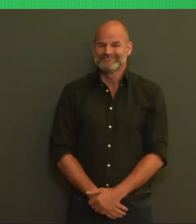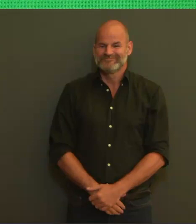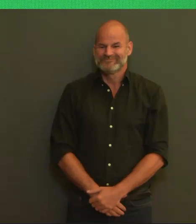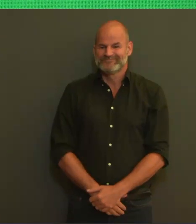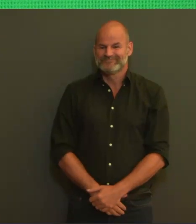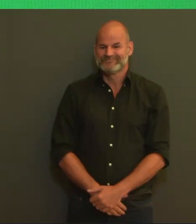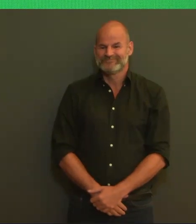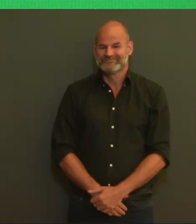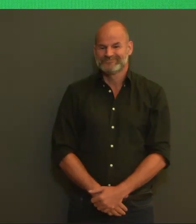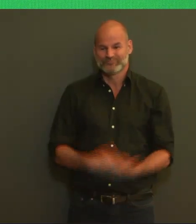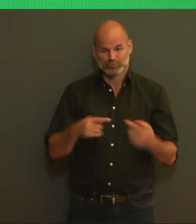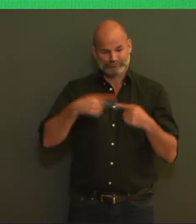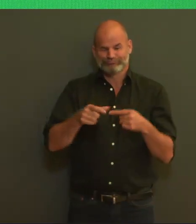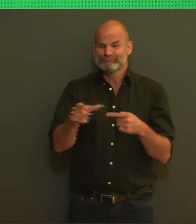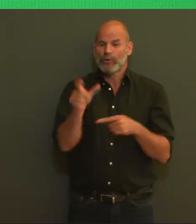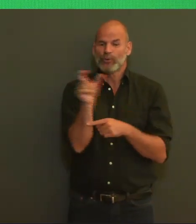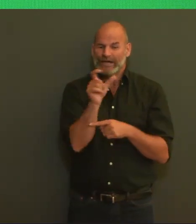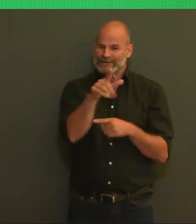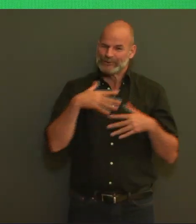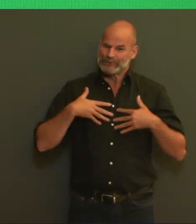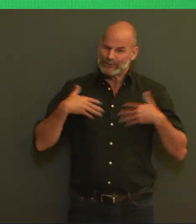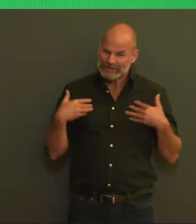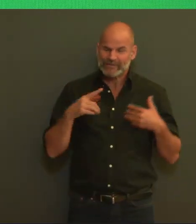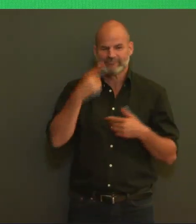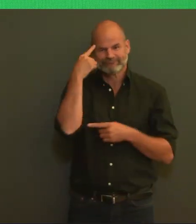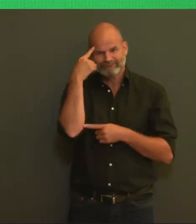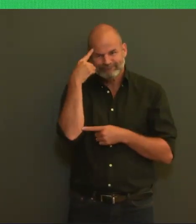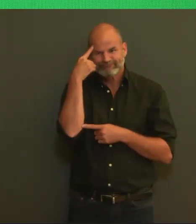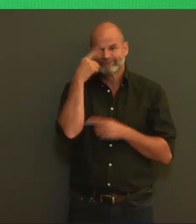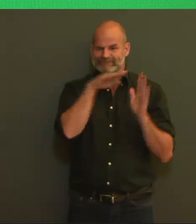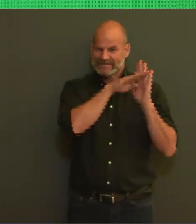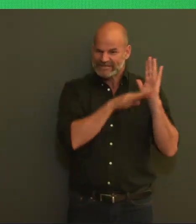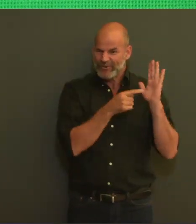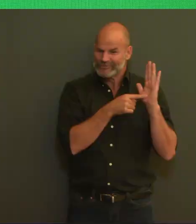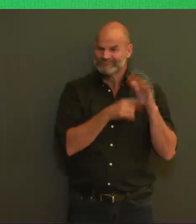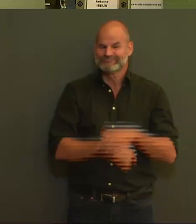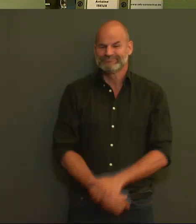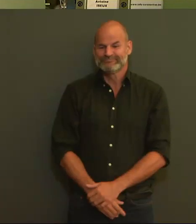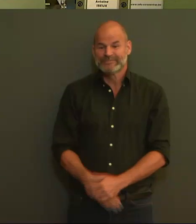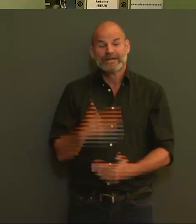een verantwoorde manier. Dankjewel en tot maandag voor de volgende persconferentie.